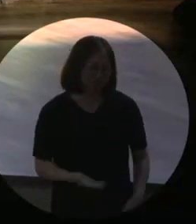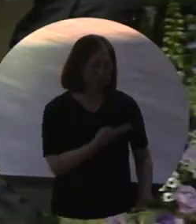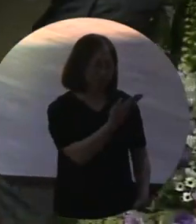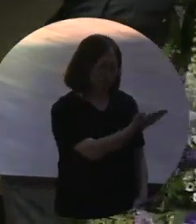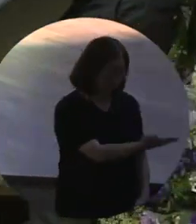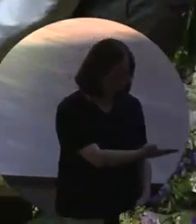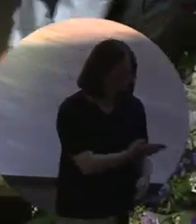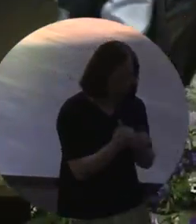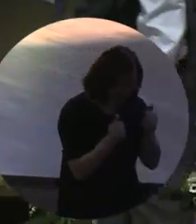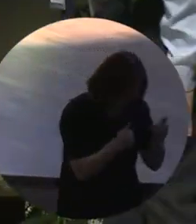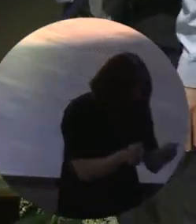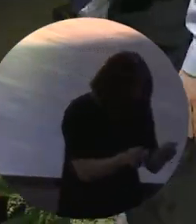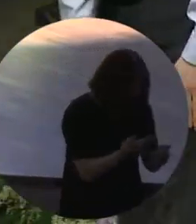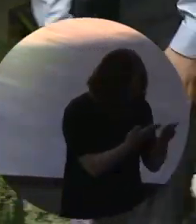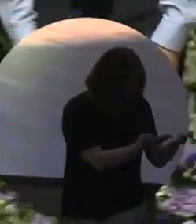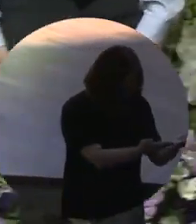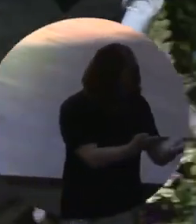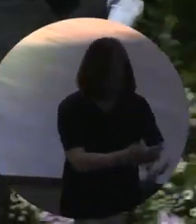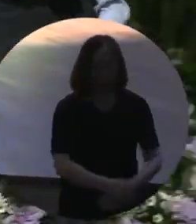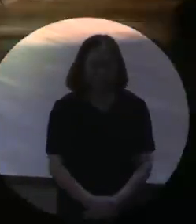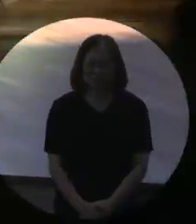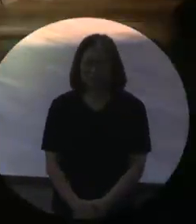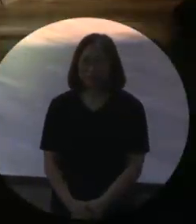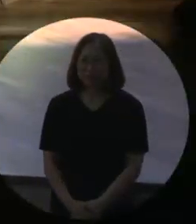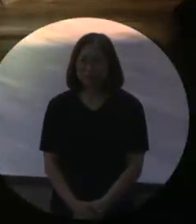여기 있습니다.